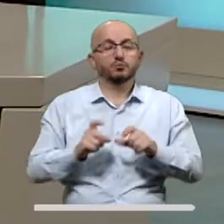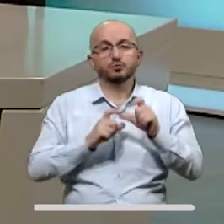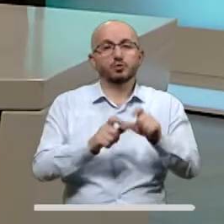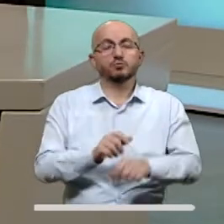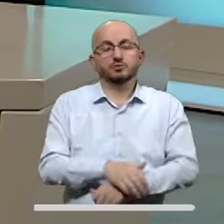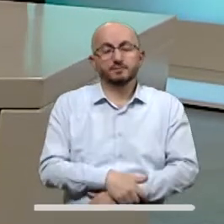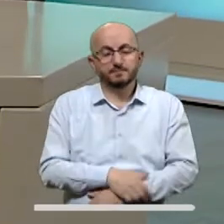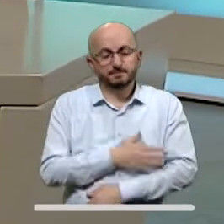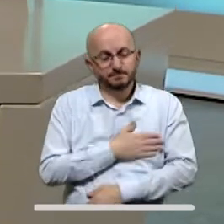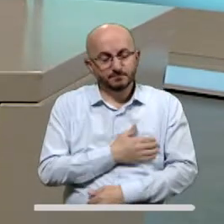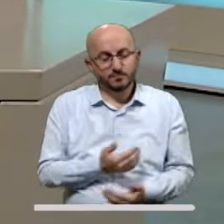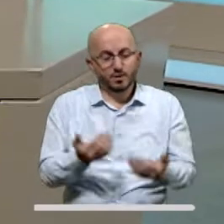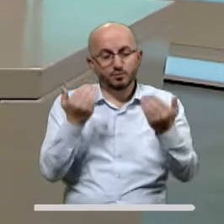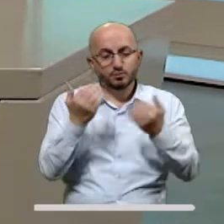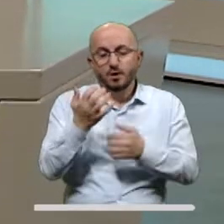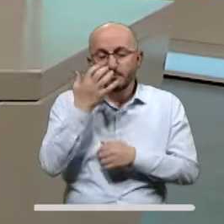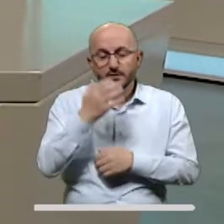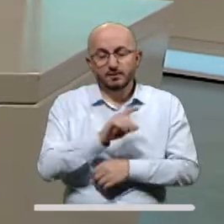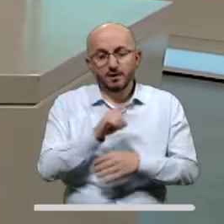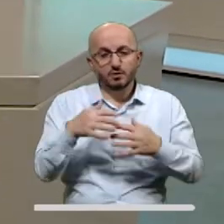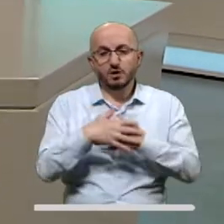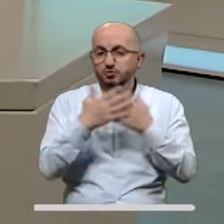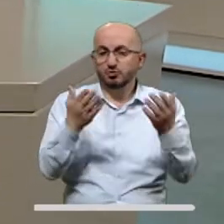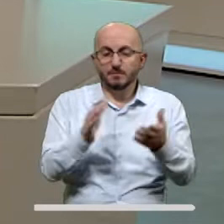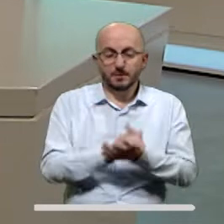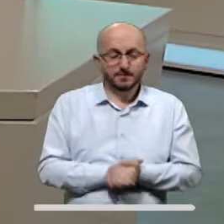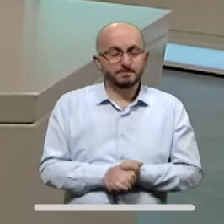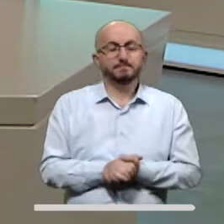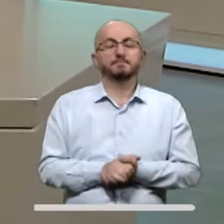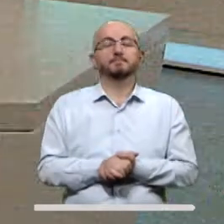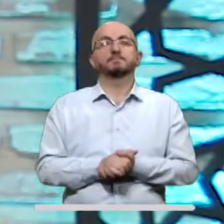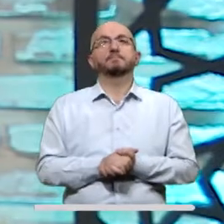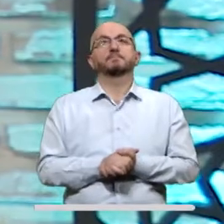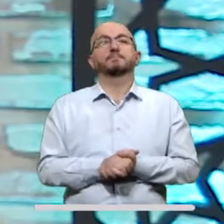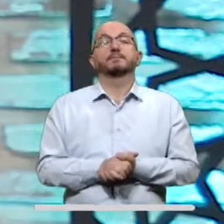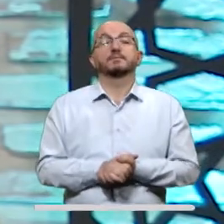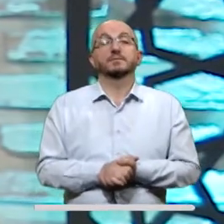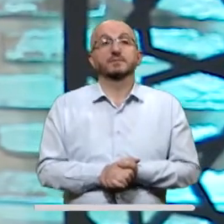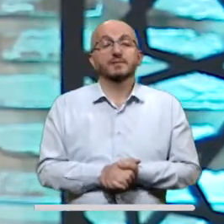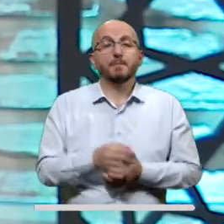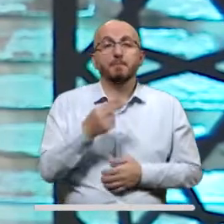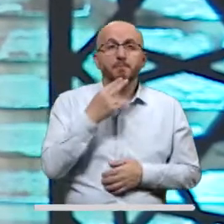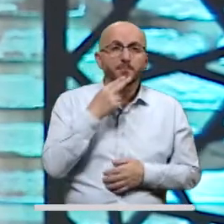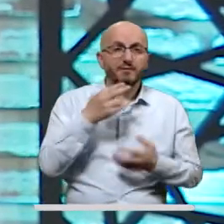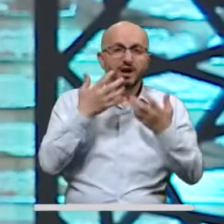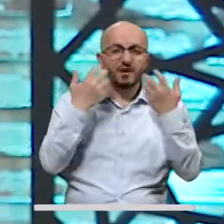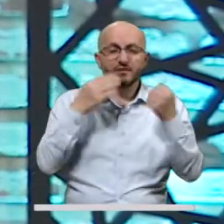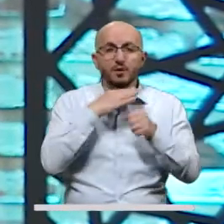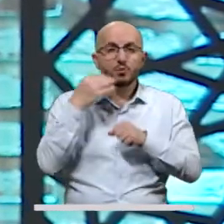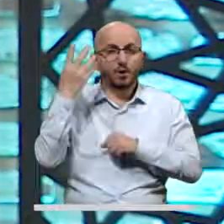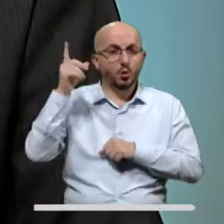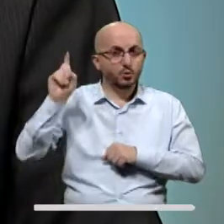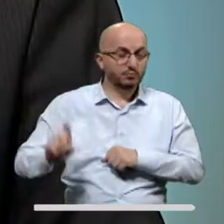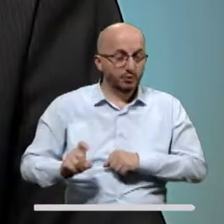Bir Peki sorumuz Faruk Bey, olacaktı. dua bekleriz sizden. Hayırlı akşamlar diliyorum. Mersin'e selam olsun. Dişi hayvandan kurban olur mu hocam? Evet,